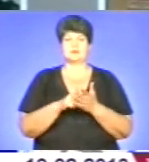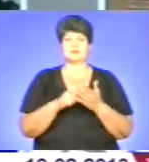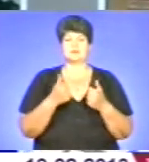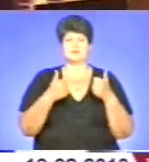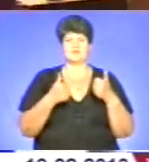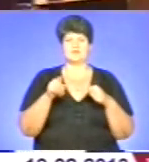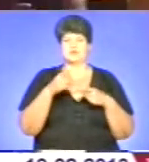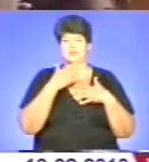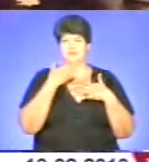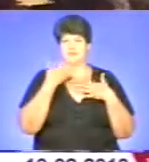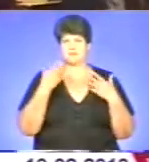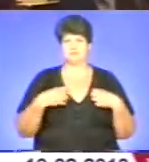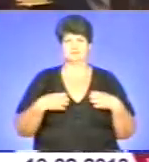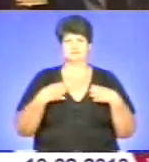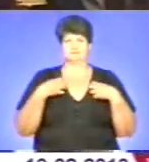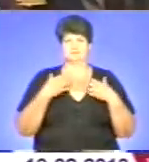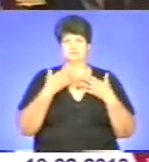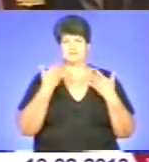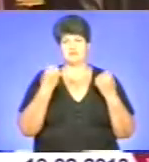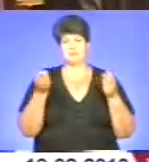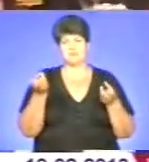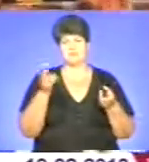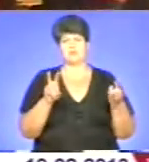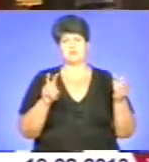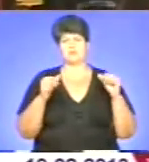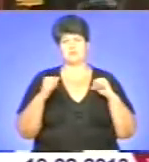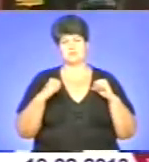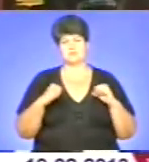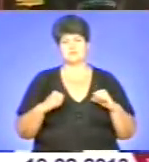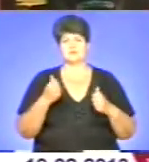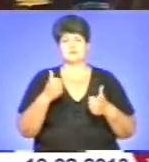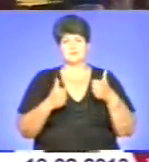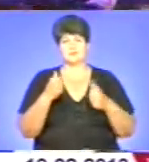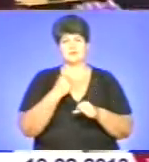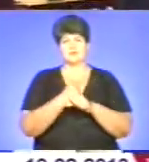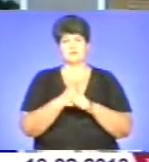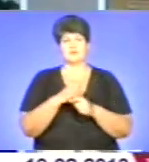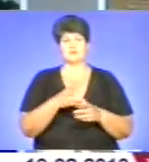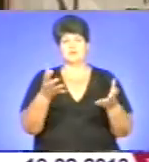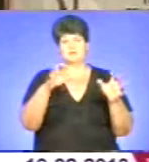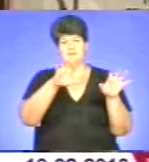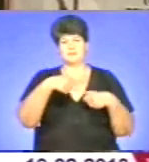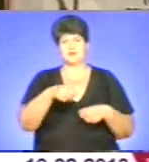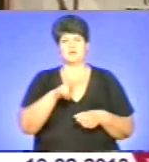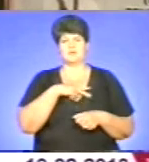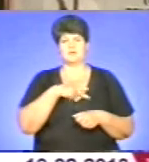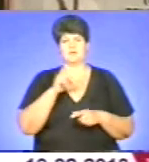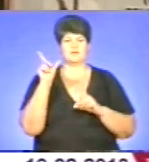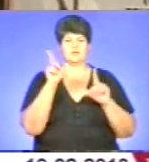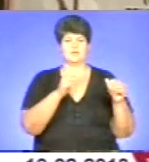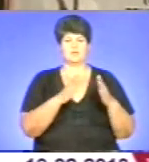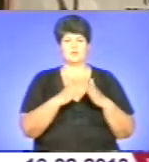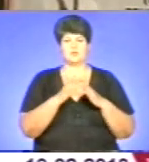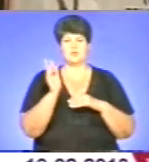немає того мандражу вони вже приходять на змагання роблять свою роботу забирають призи і їдуть чемпіон світу Юрій